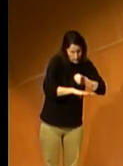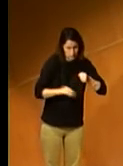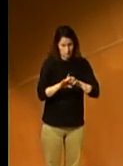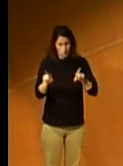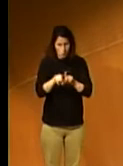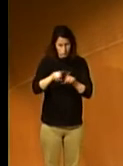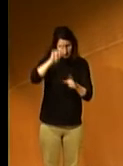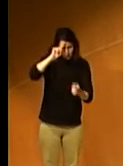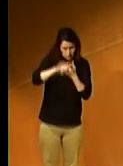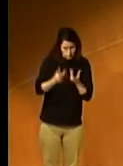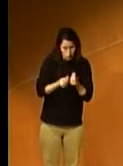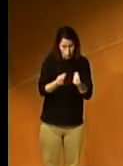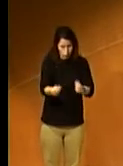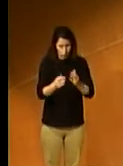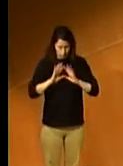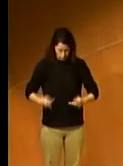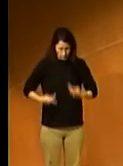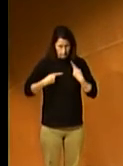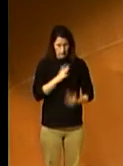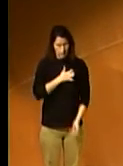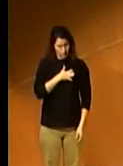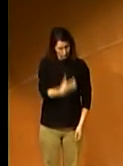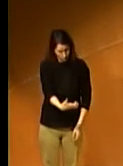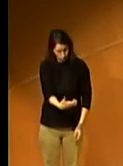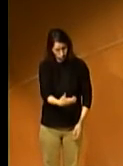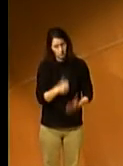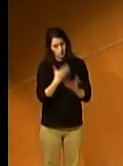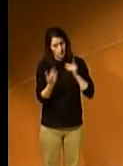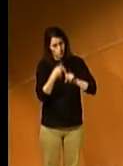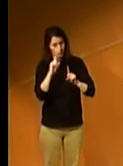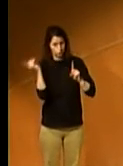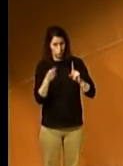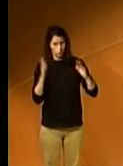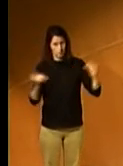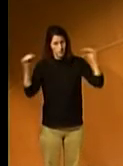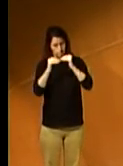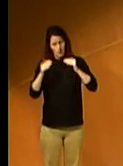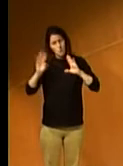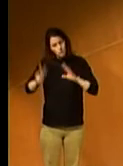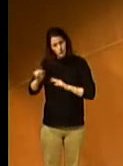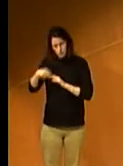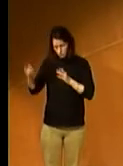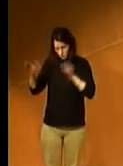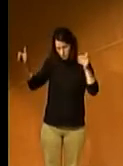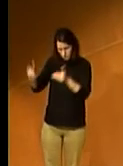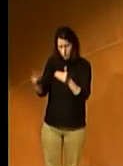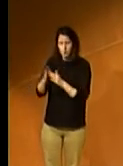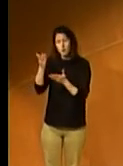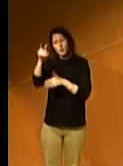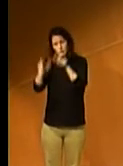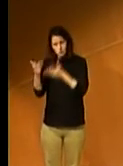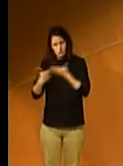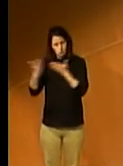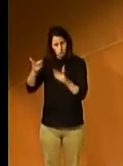l'existence des apprenants. Axée en particulier sur les groupes vulnérables et défavorisés, elle s'efforce de